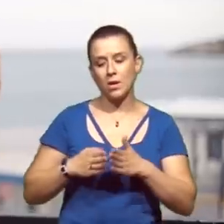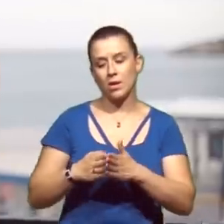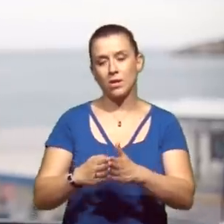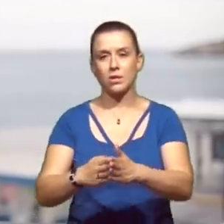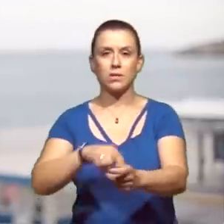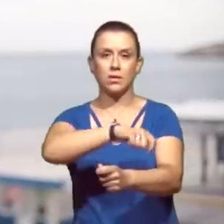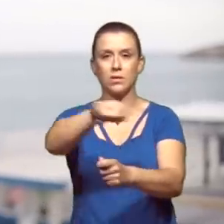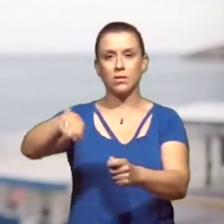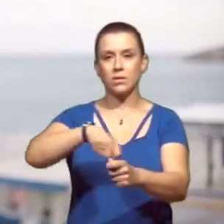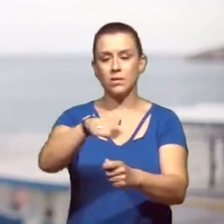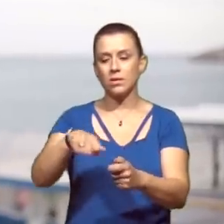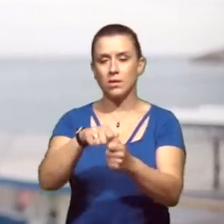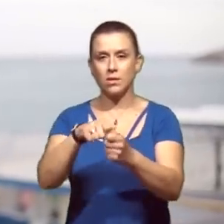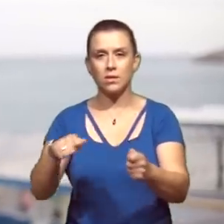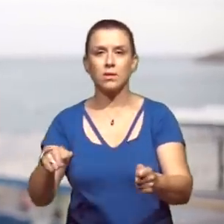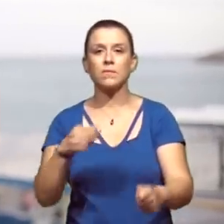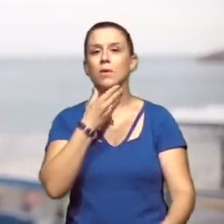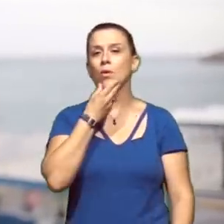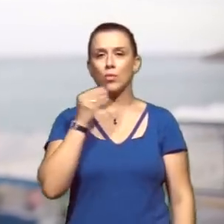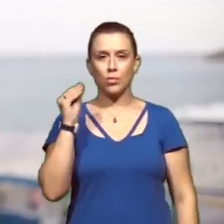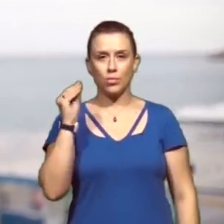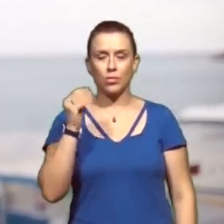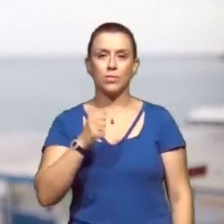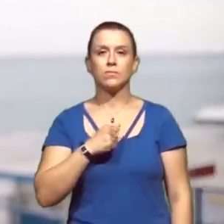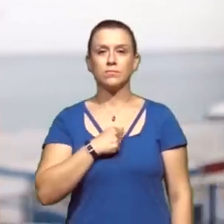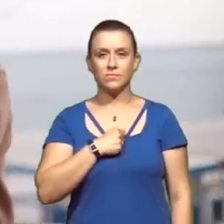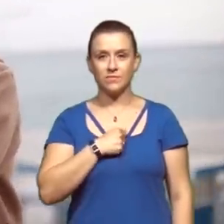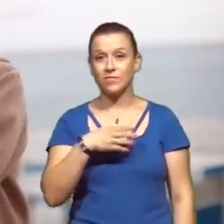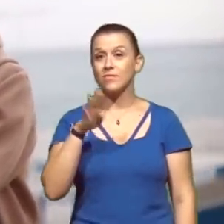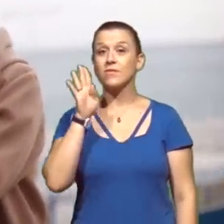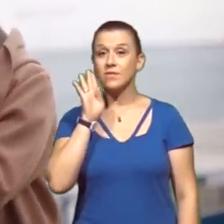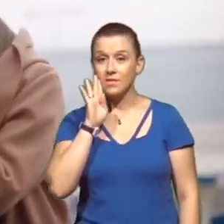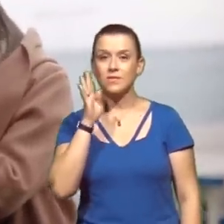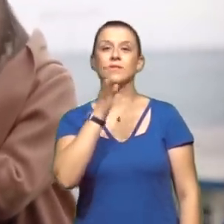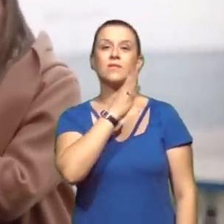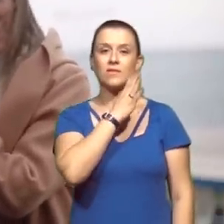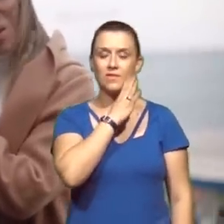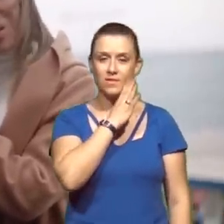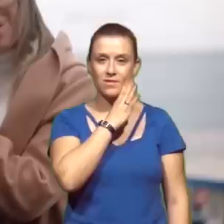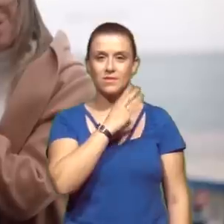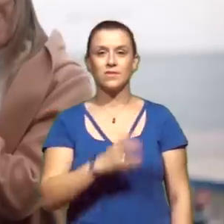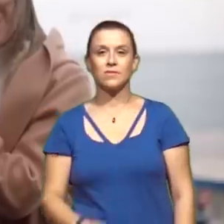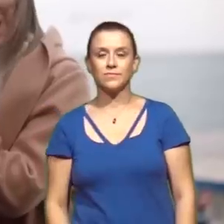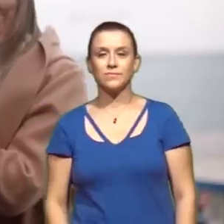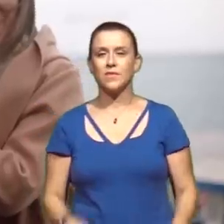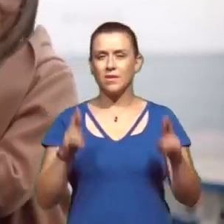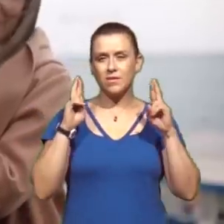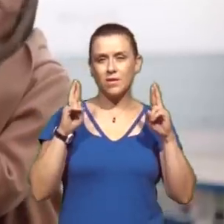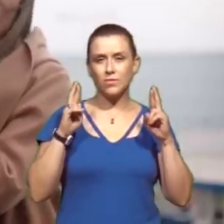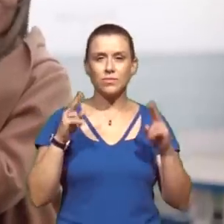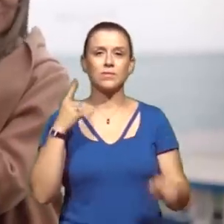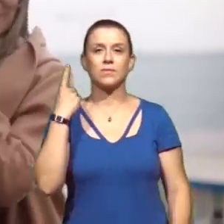και να δένα τα καράβια όμορφο μου μυστικό.